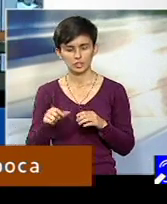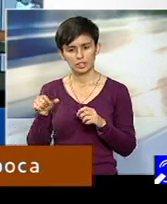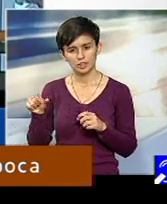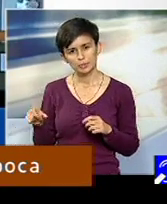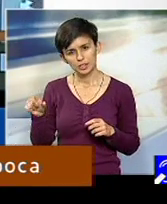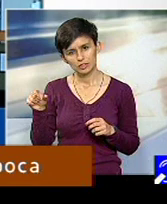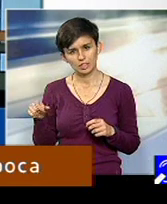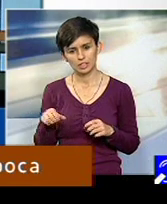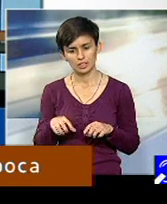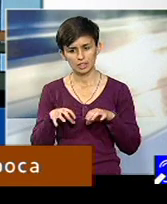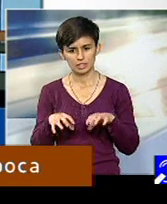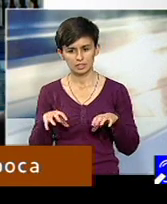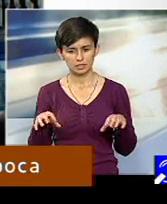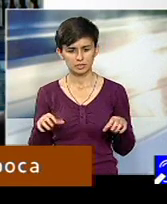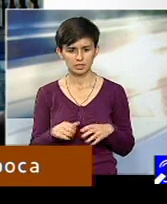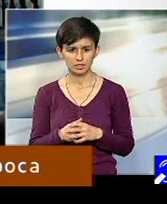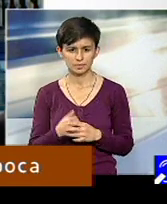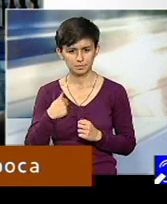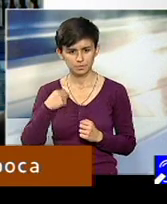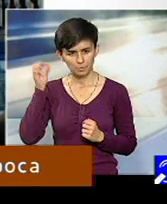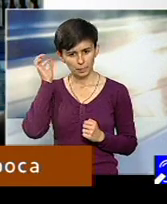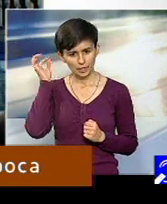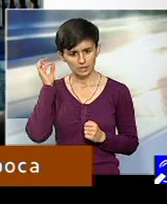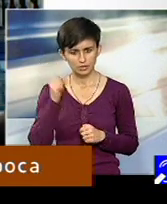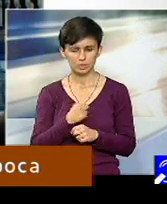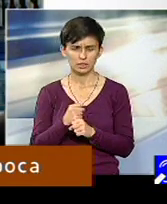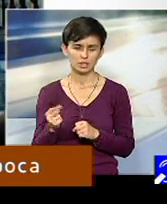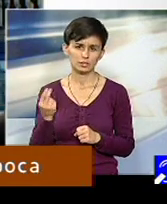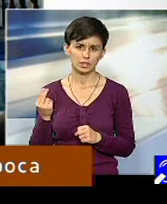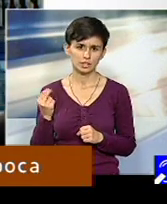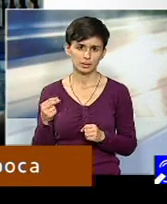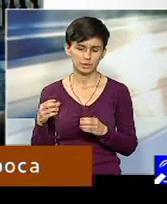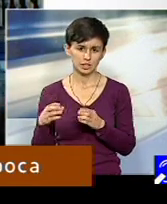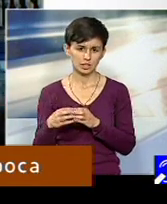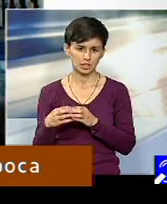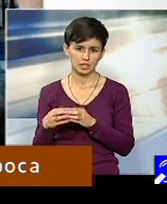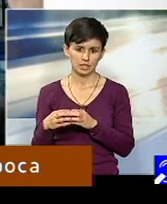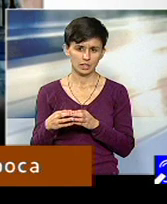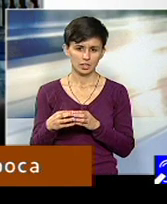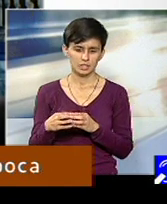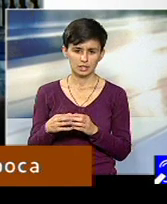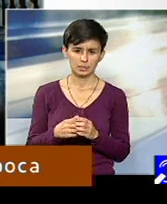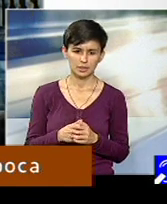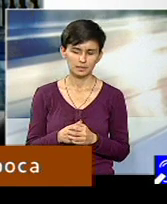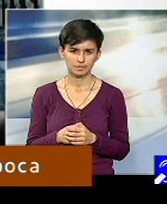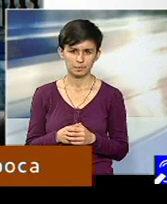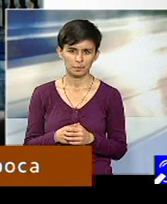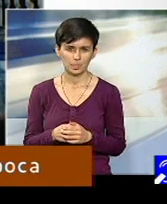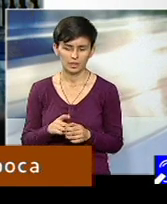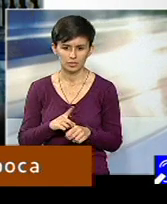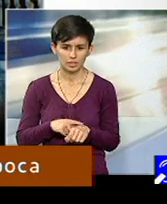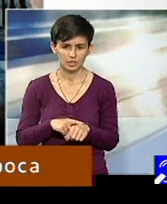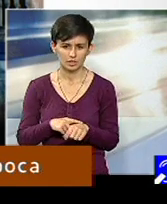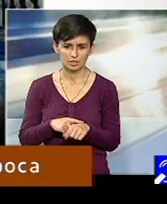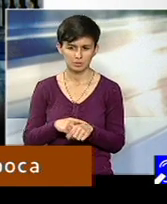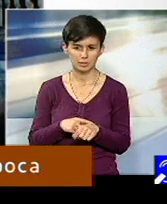rând, ascult foarte bine echipa adversă. Asta în timp ce ascultăm gălăgia sălii, în